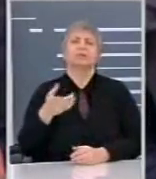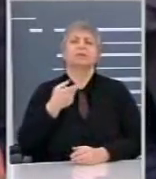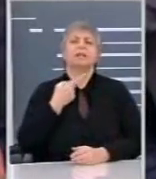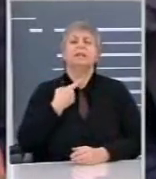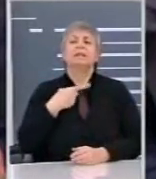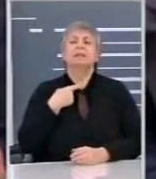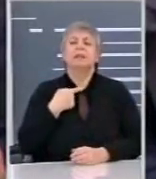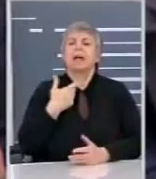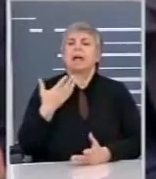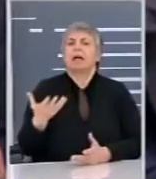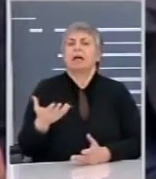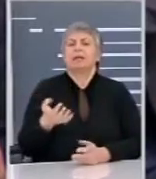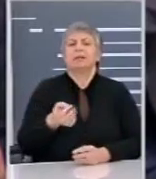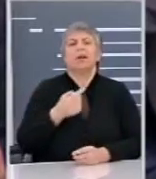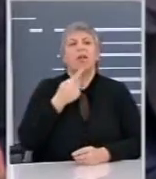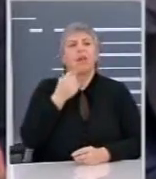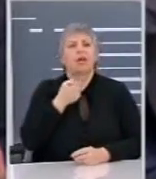ανοίγετε και άλλα θέματα, εγώ δεν αναφέρθηκα σε αυτό,